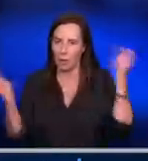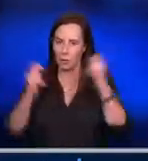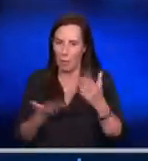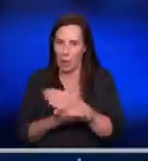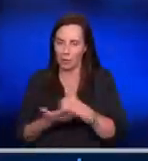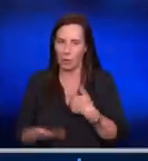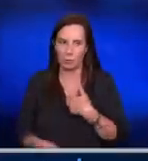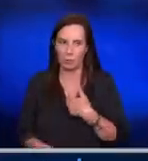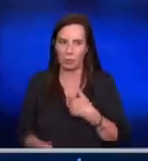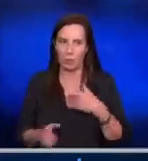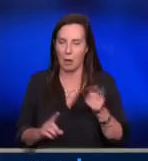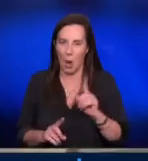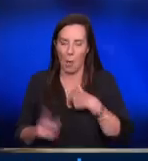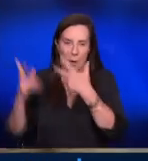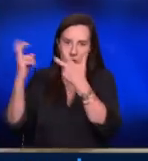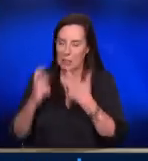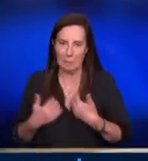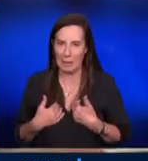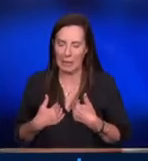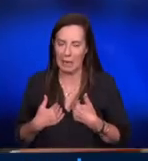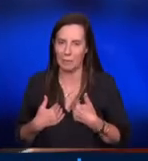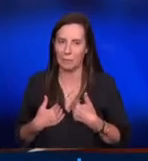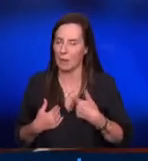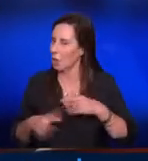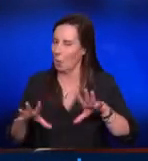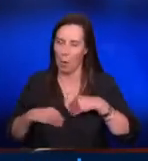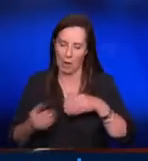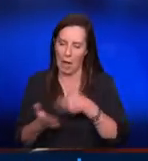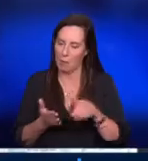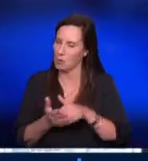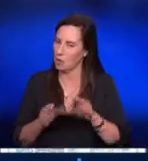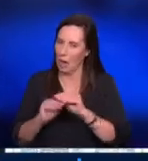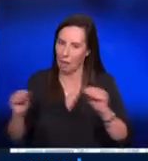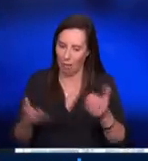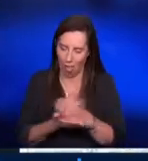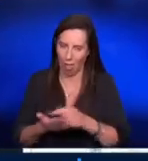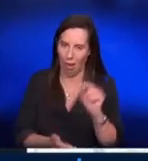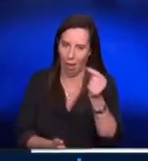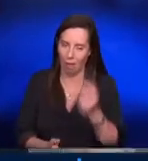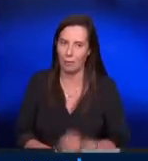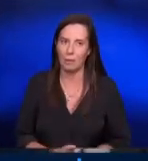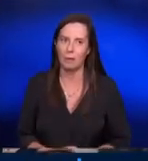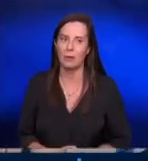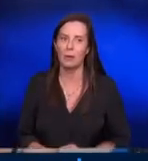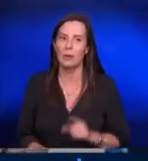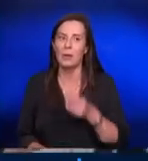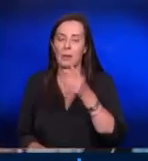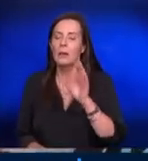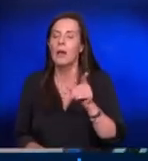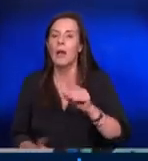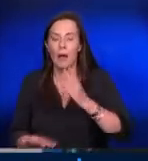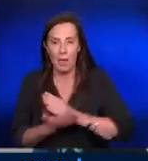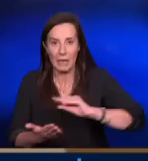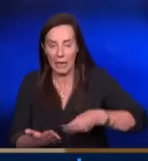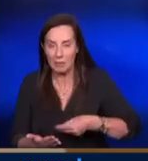מהסכום, שזה ממש לא מה שציפיתי, ואני לא מוכנה להמשיך עוד יום אחד עם שכר כזה. אמנם מאז עזבה, הסכם השכר